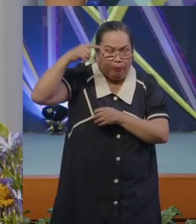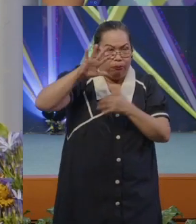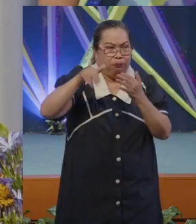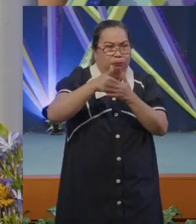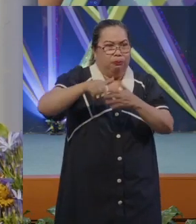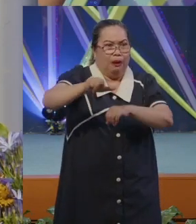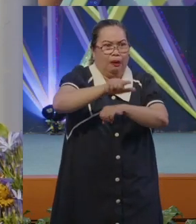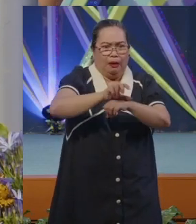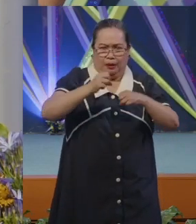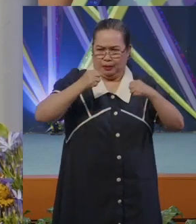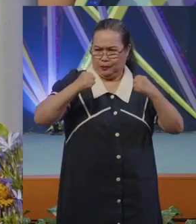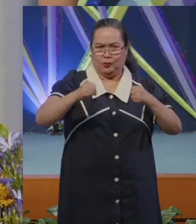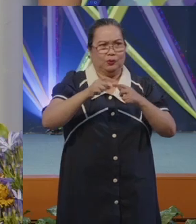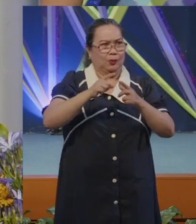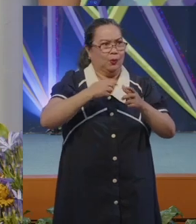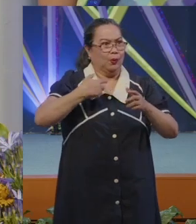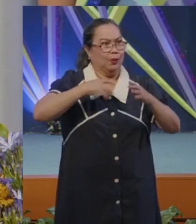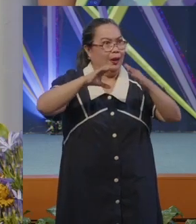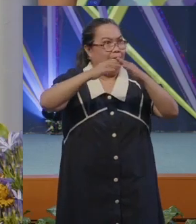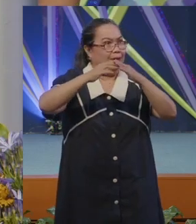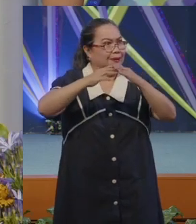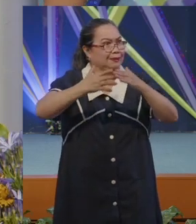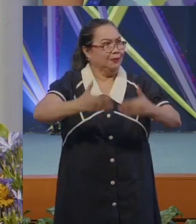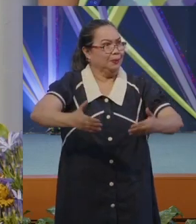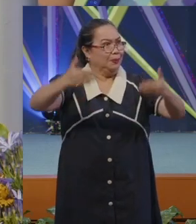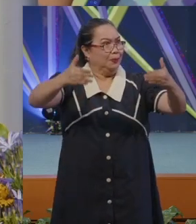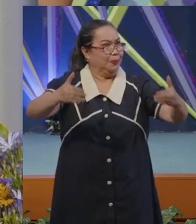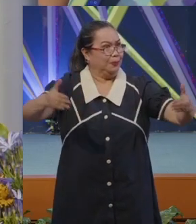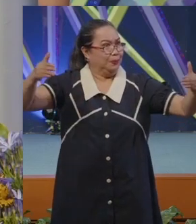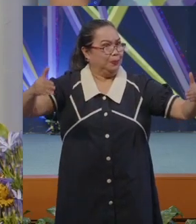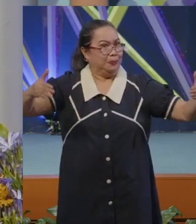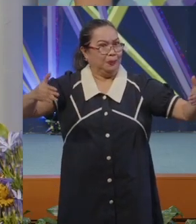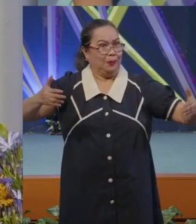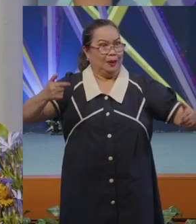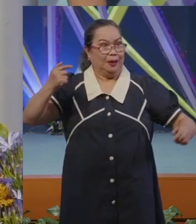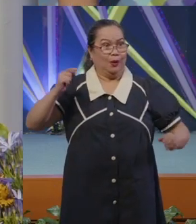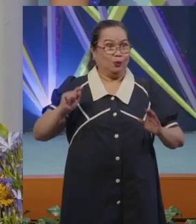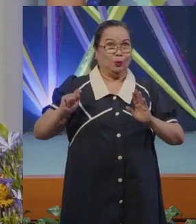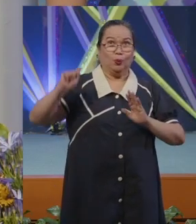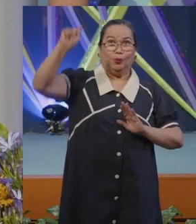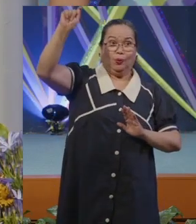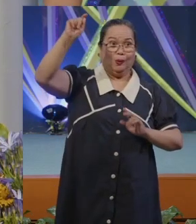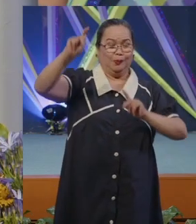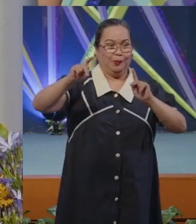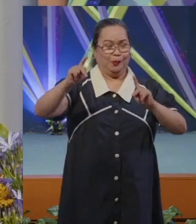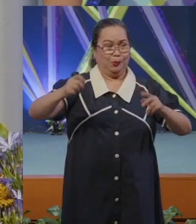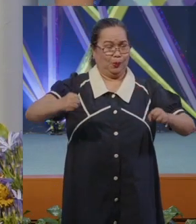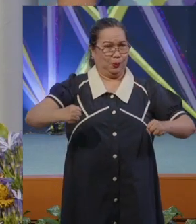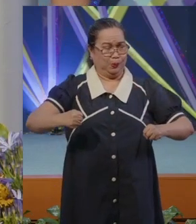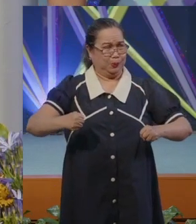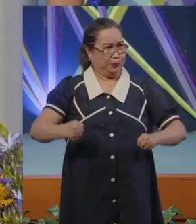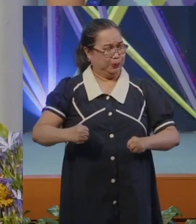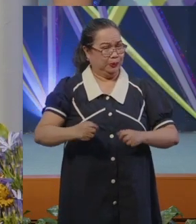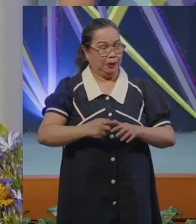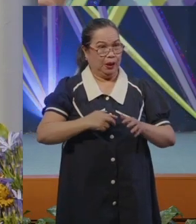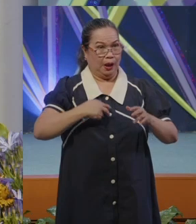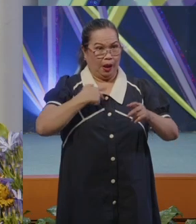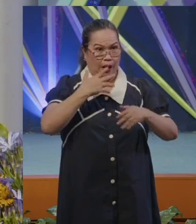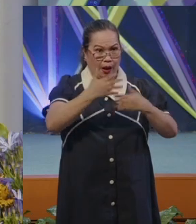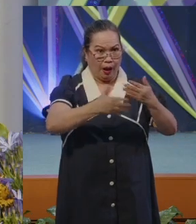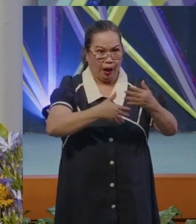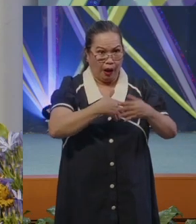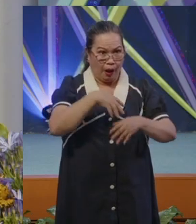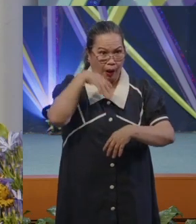are strong, and the cities are fortified and very large. And besides, we saw the descendants